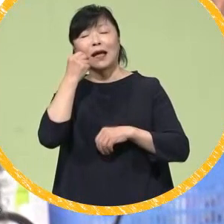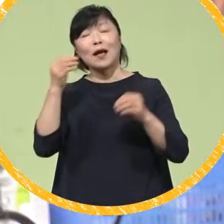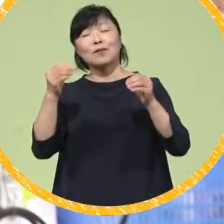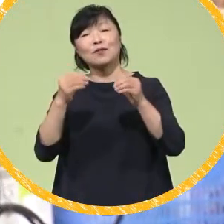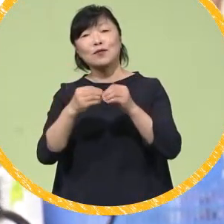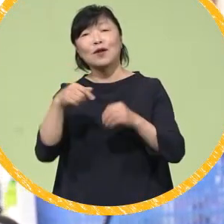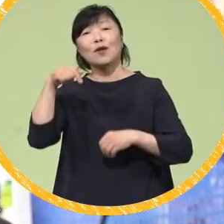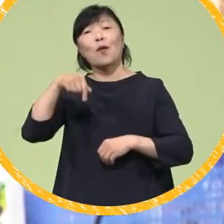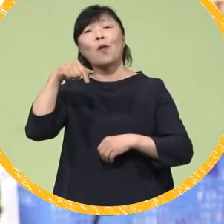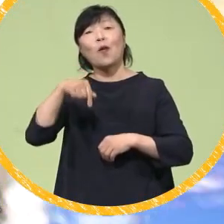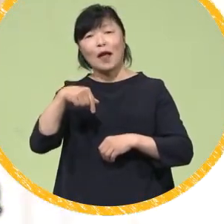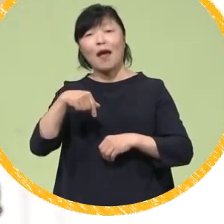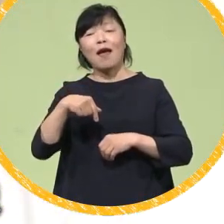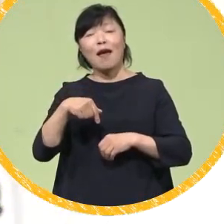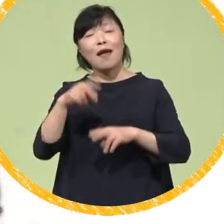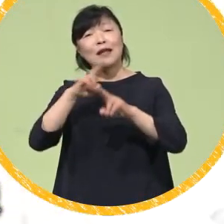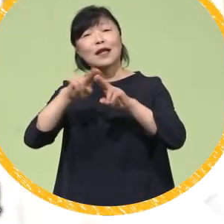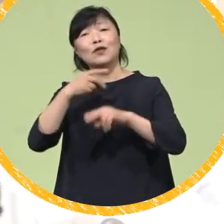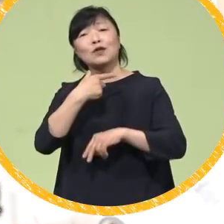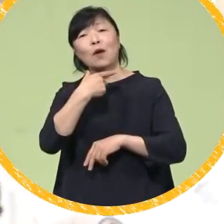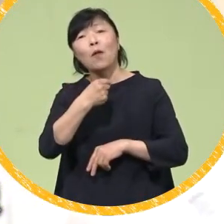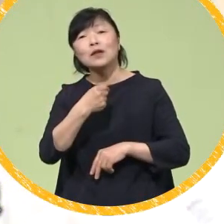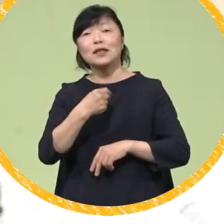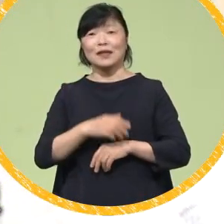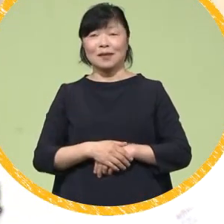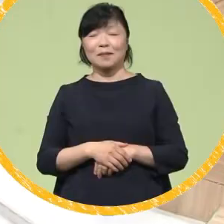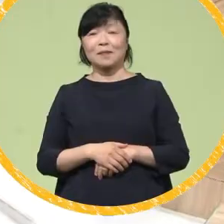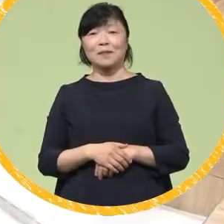でサマーカットしてもらいたいくらいですね。